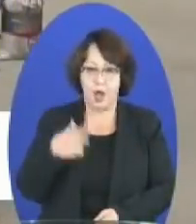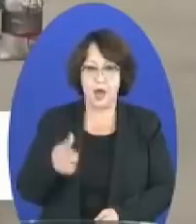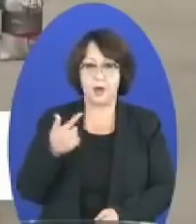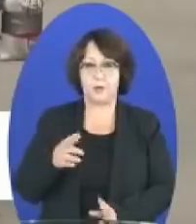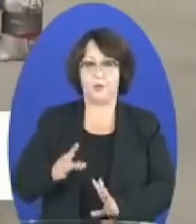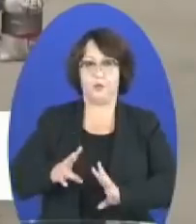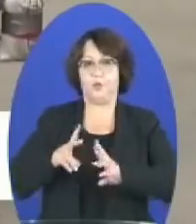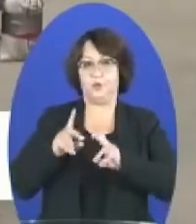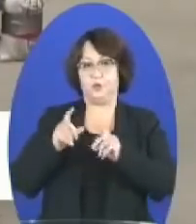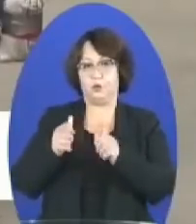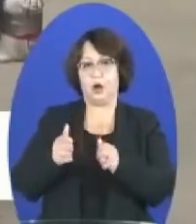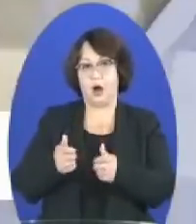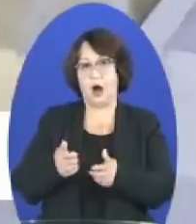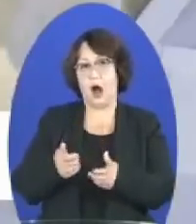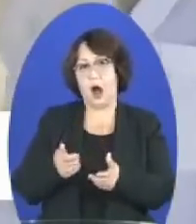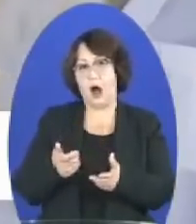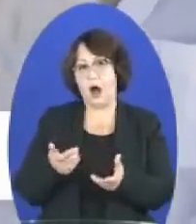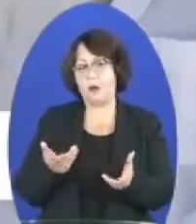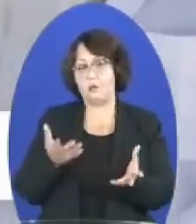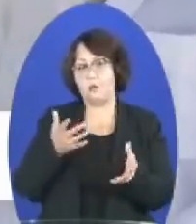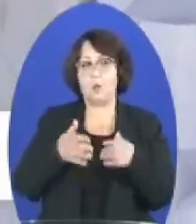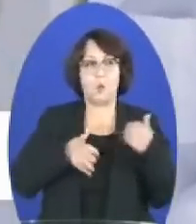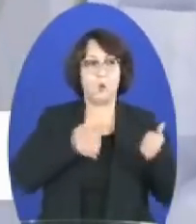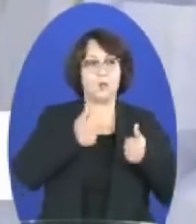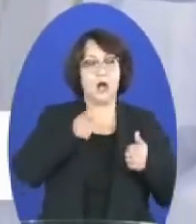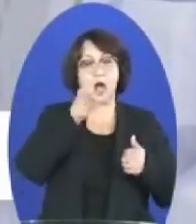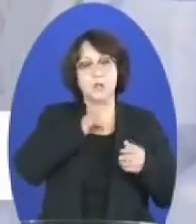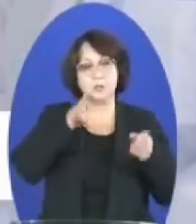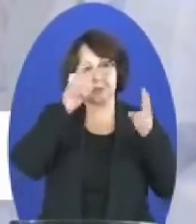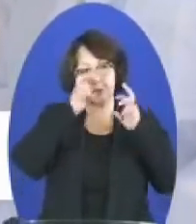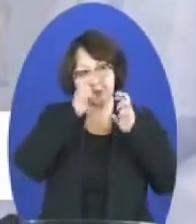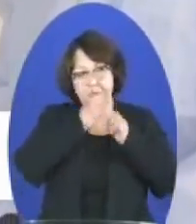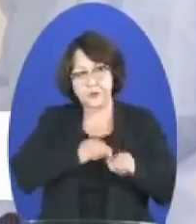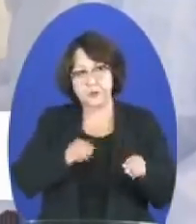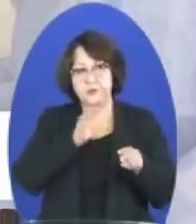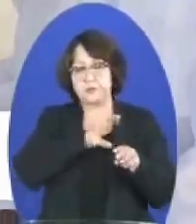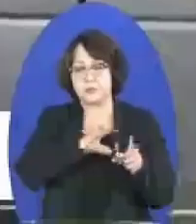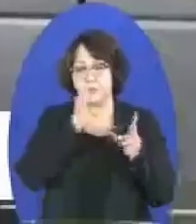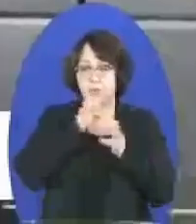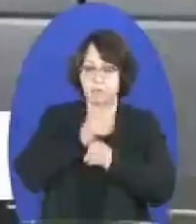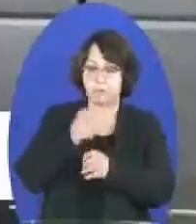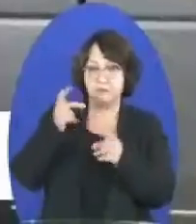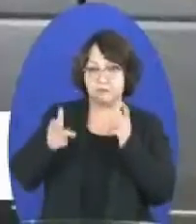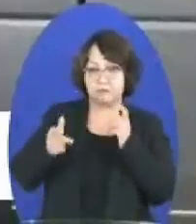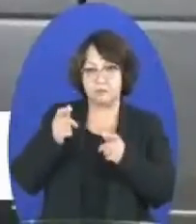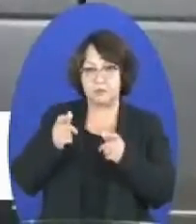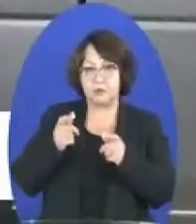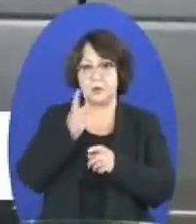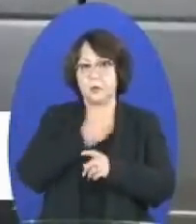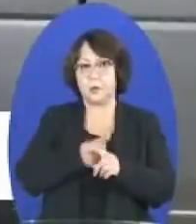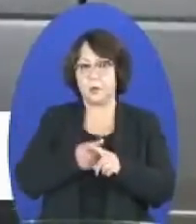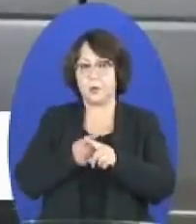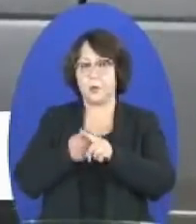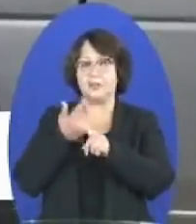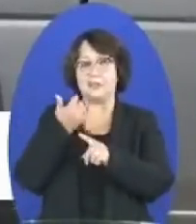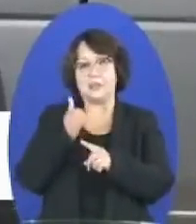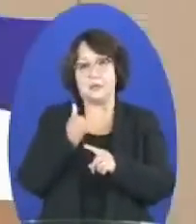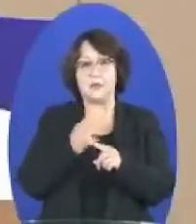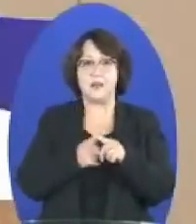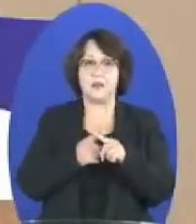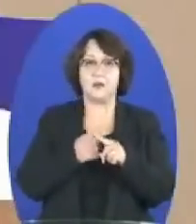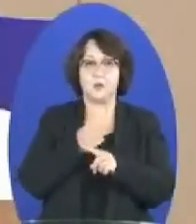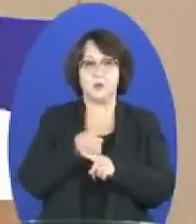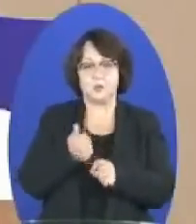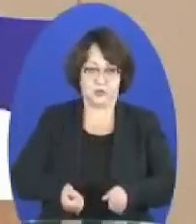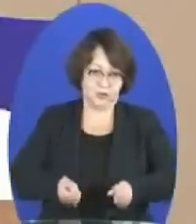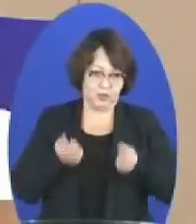гарсан. Үүнээс гадна бусад эрдэм шинжилгээний байгууллагуудын гаргаж байгаа вакцины хүн дээр хийсэн туршилтад эерэг үр дүнгууд ажиглагджээ.